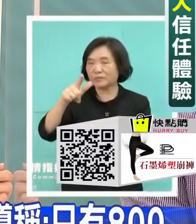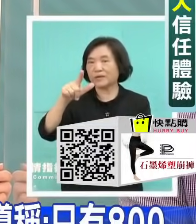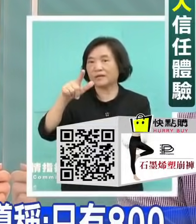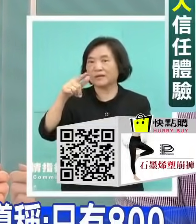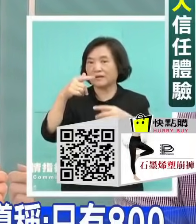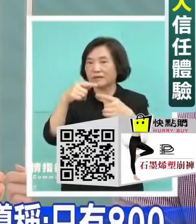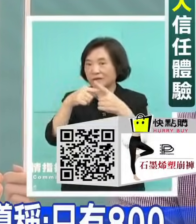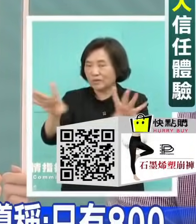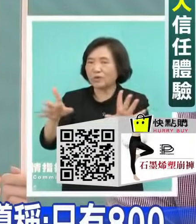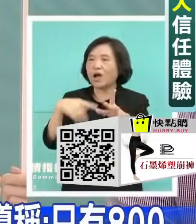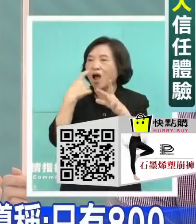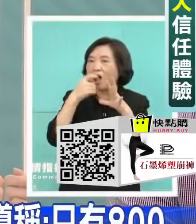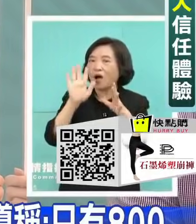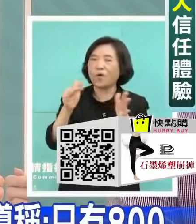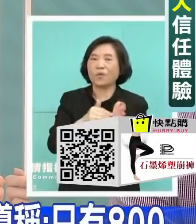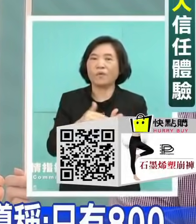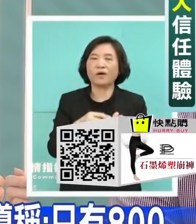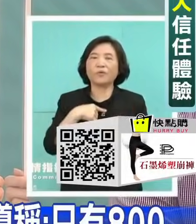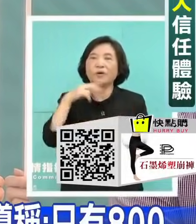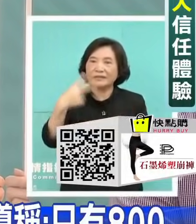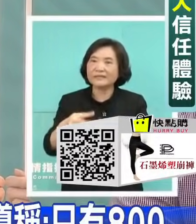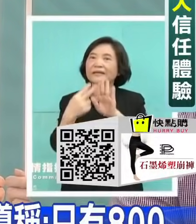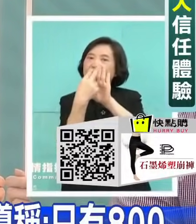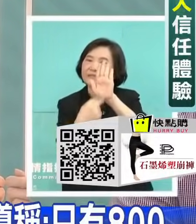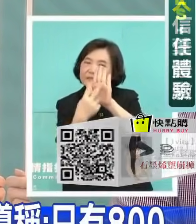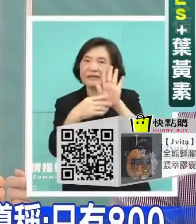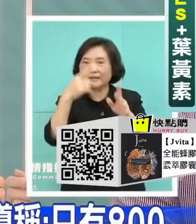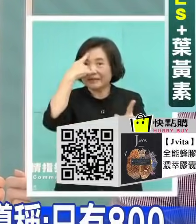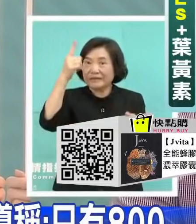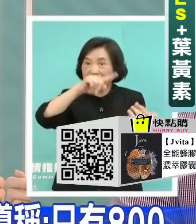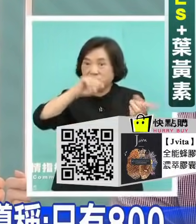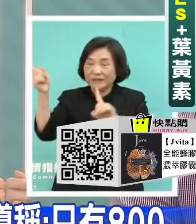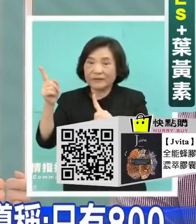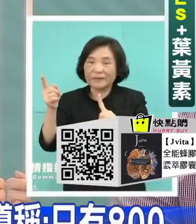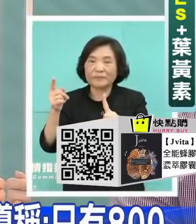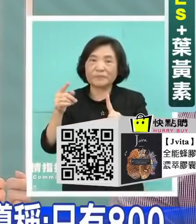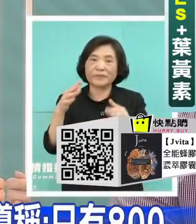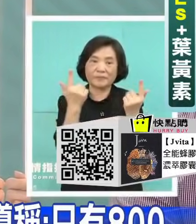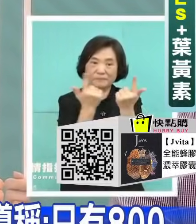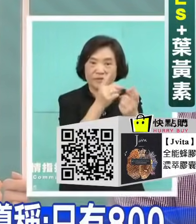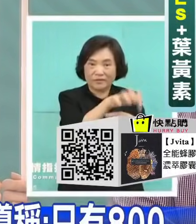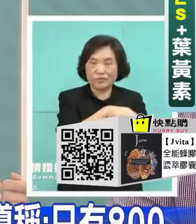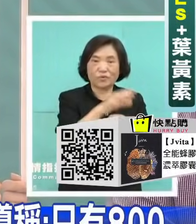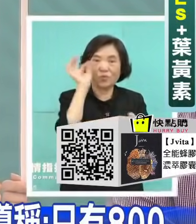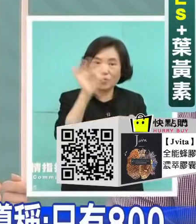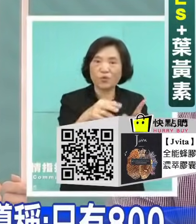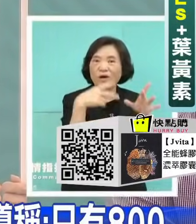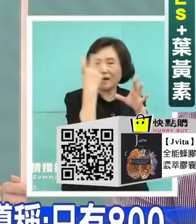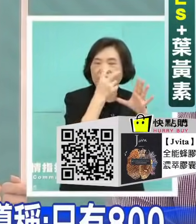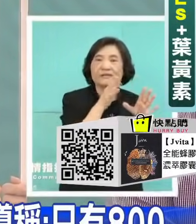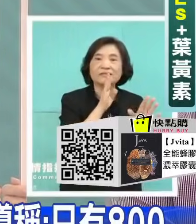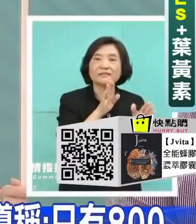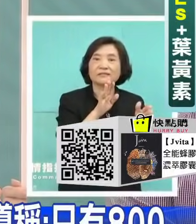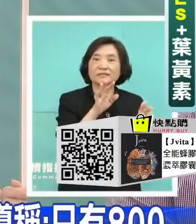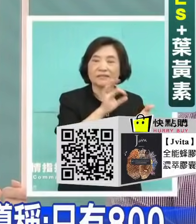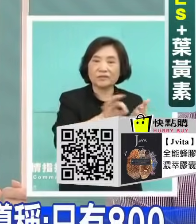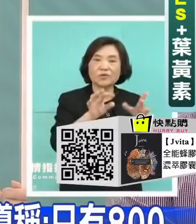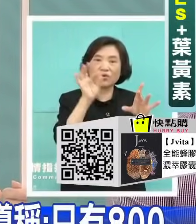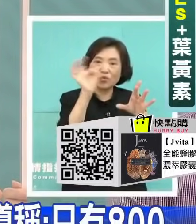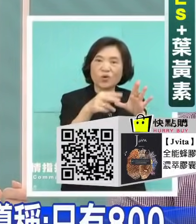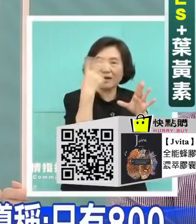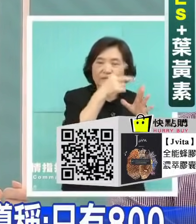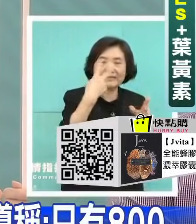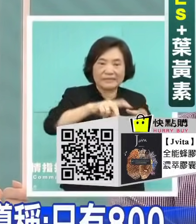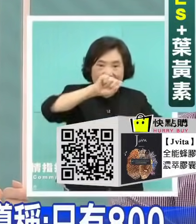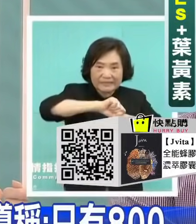3600多人的这个筛检，必须要跟大家解释，在第一天的时候，台北市的在北农的快筛站是使用快筛加